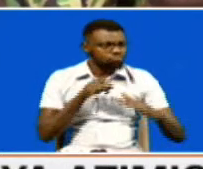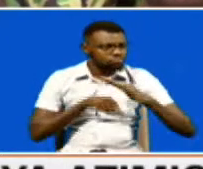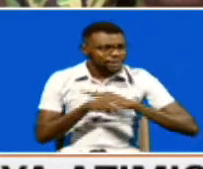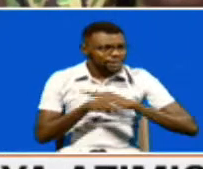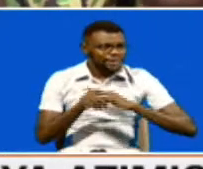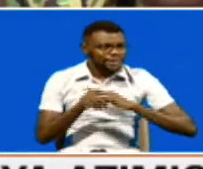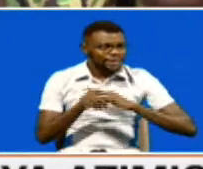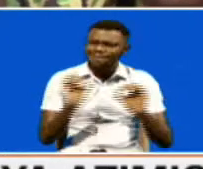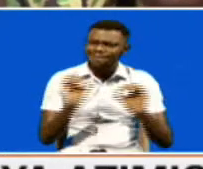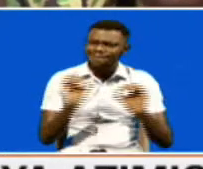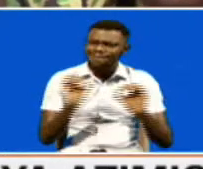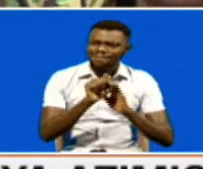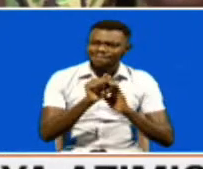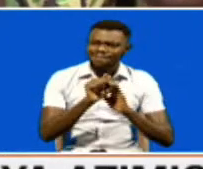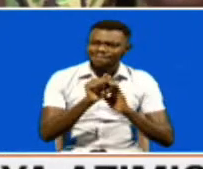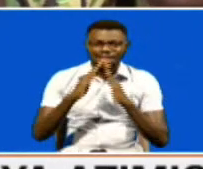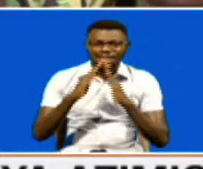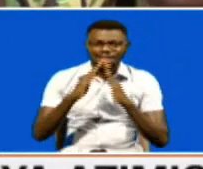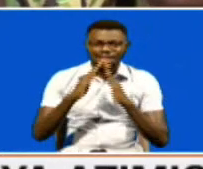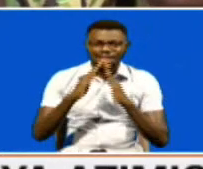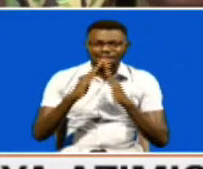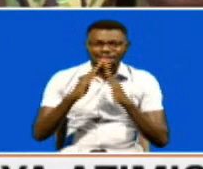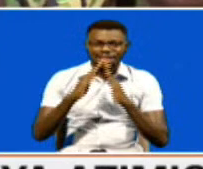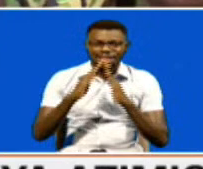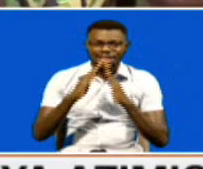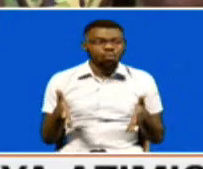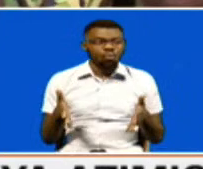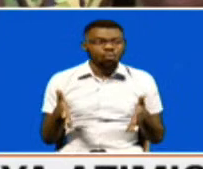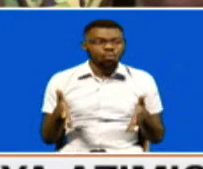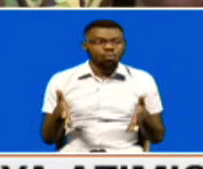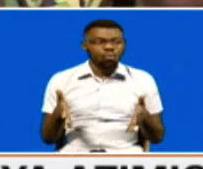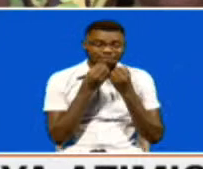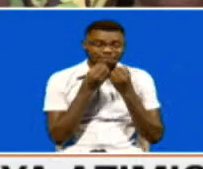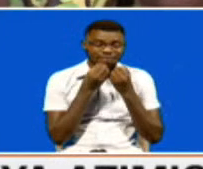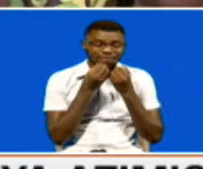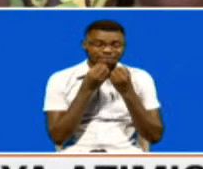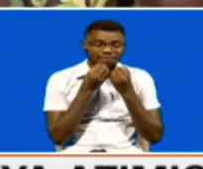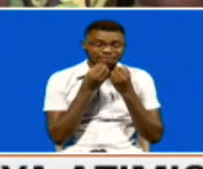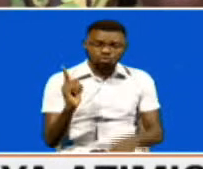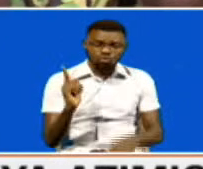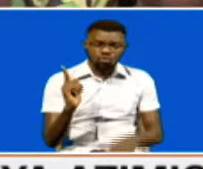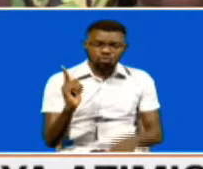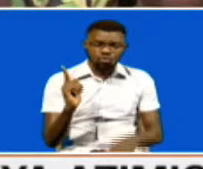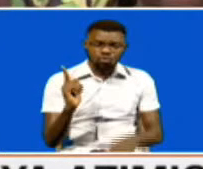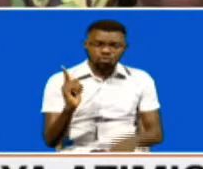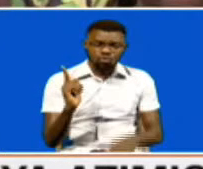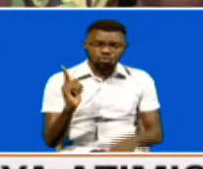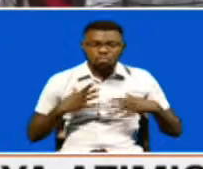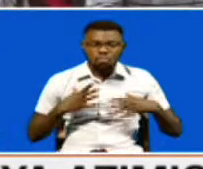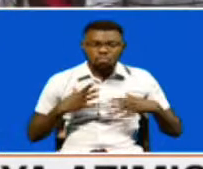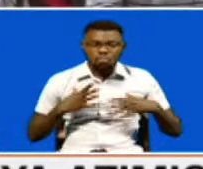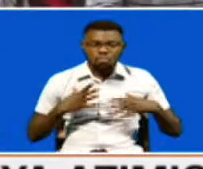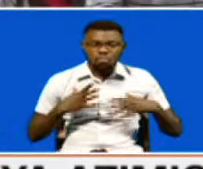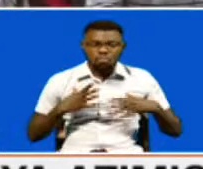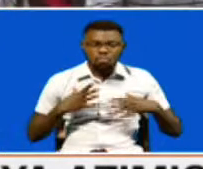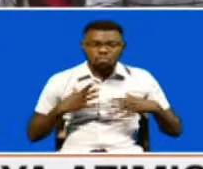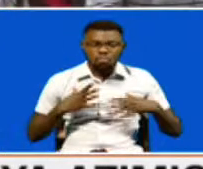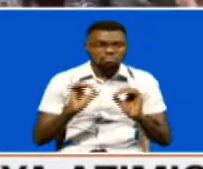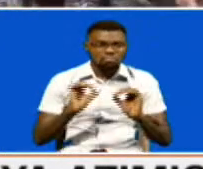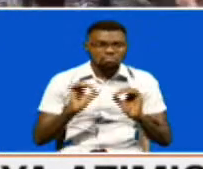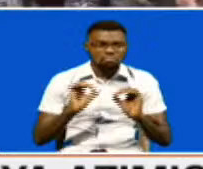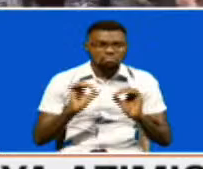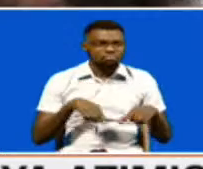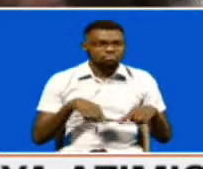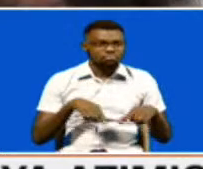to. So I want Kenyans to be guided, to be informed by the law, not by persons of personal interest. Kamanda Bungei hata